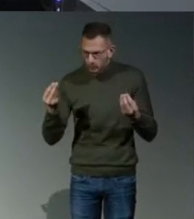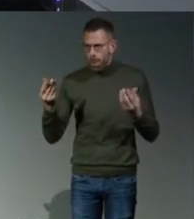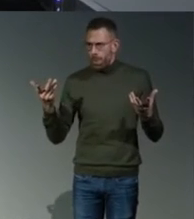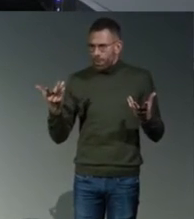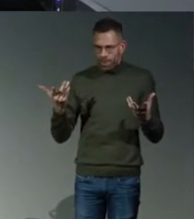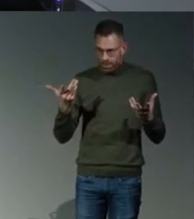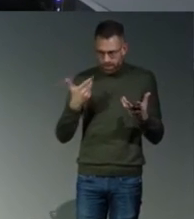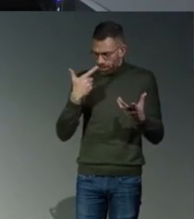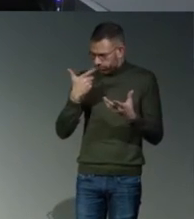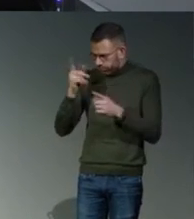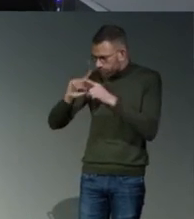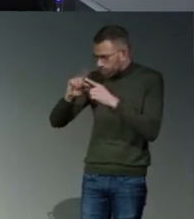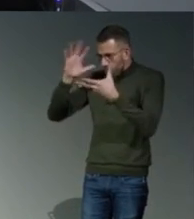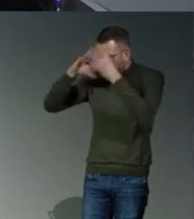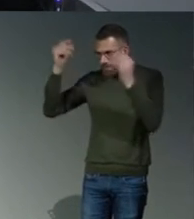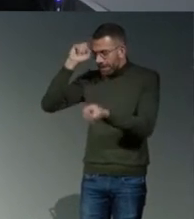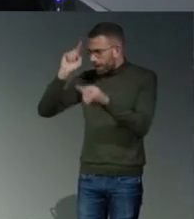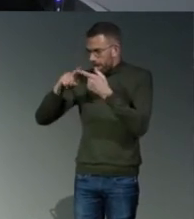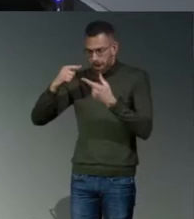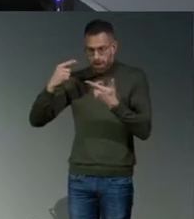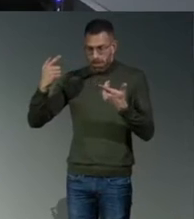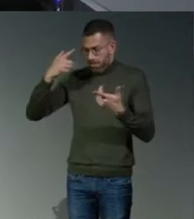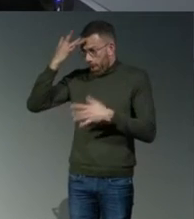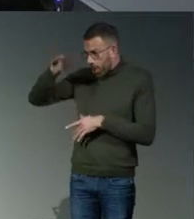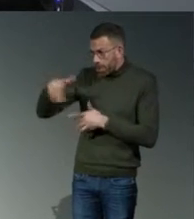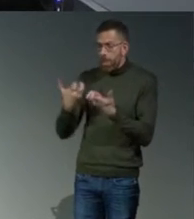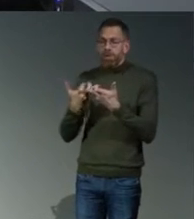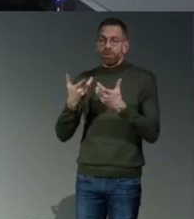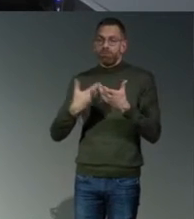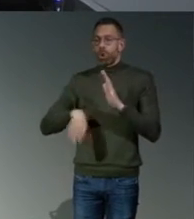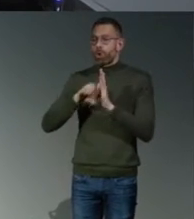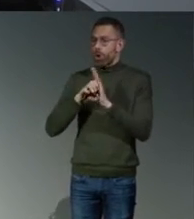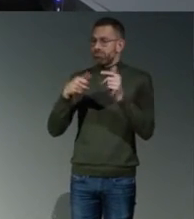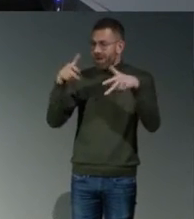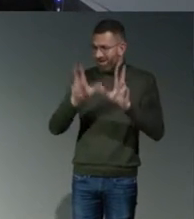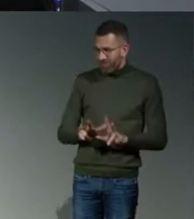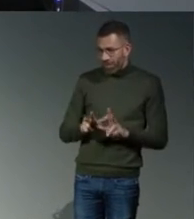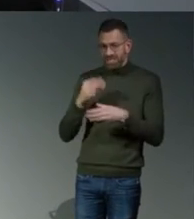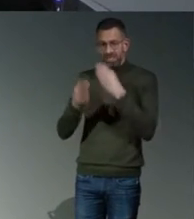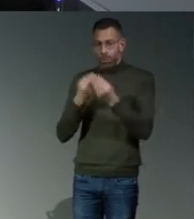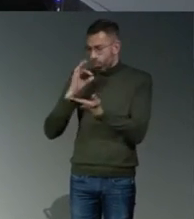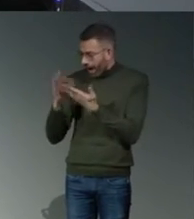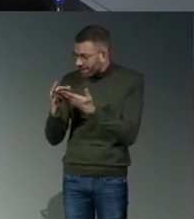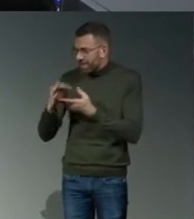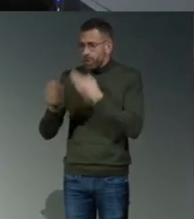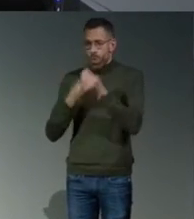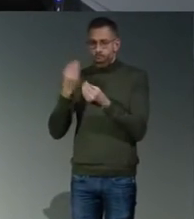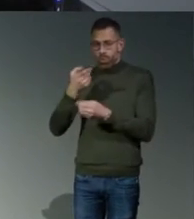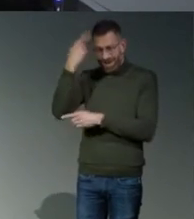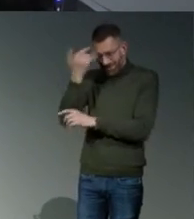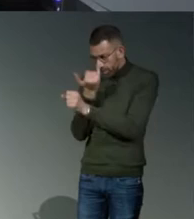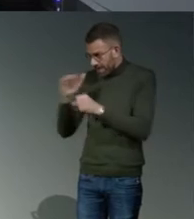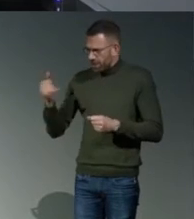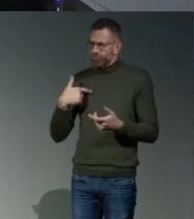aussi abstraites et souvent inconnues que sont soit les codes, soit les applications, soit les intelligences artificielles, parce qu'on en entend